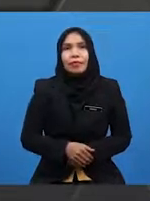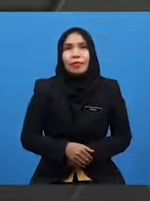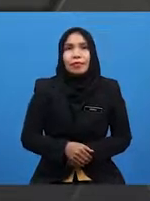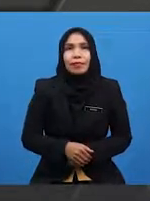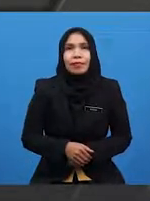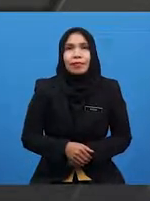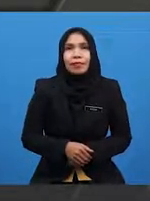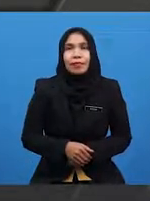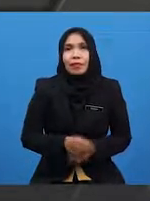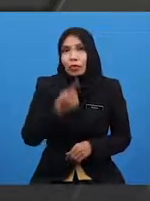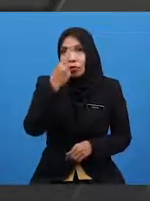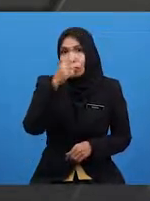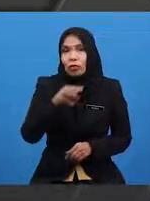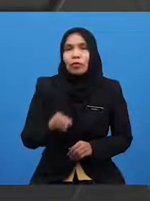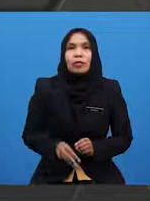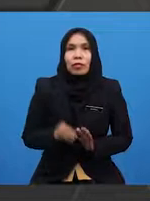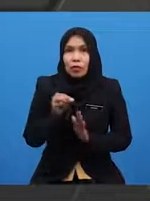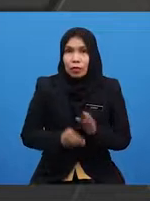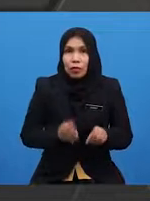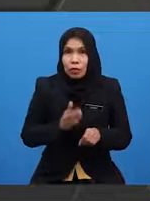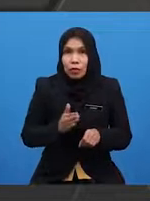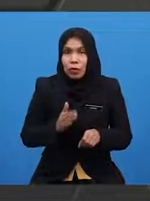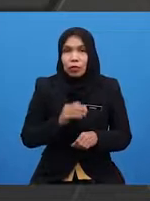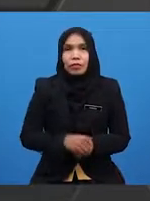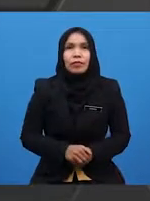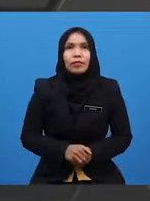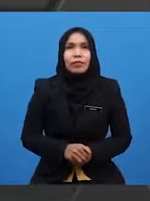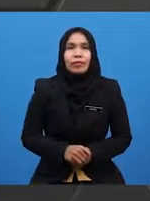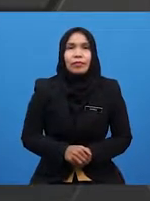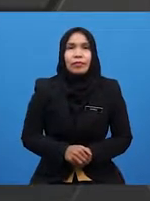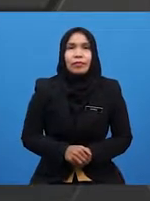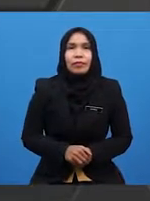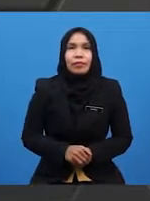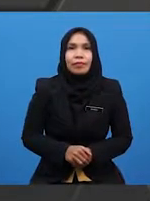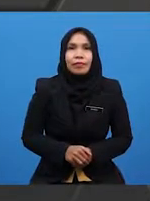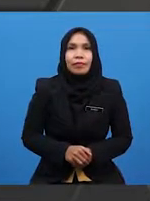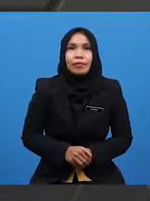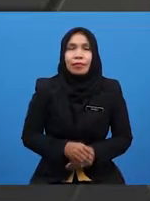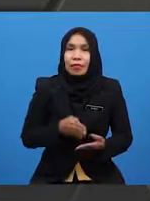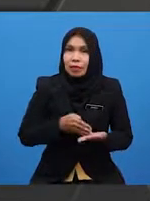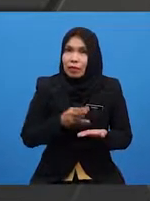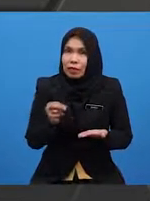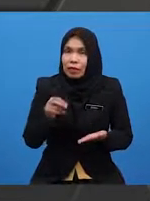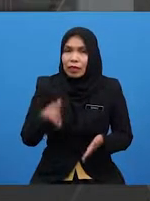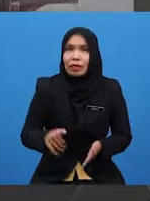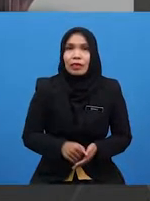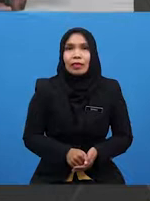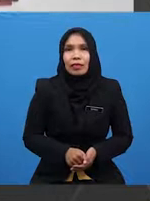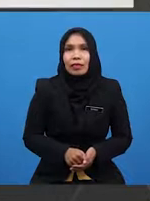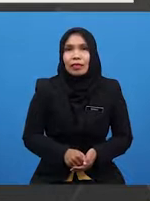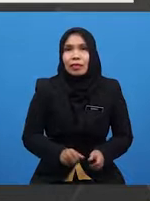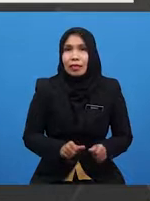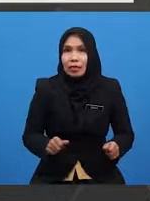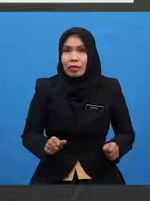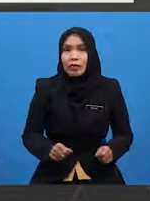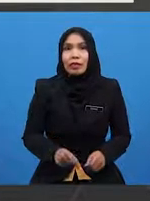untuk memotong dan memateri. Teknik: bahagian yang berasingan dicantumkan